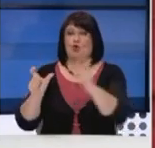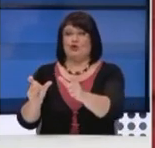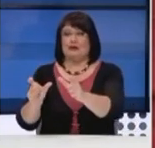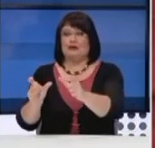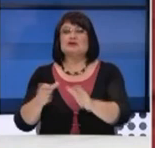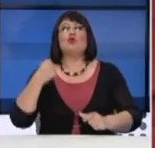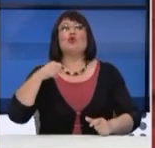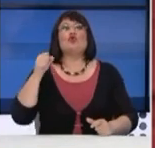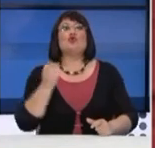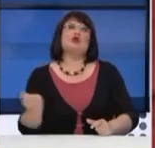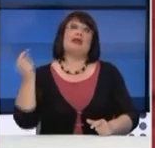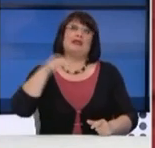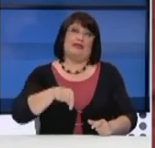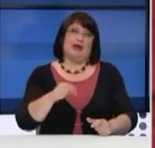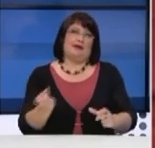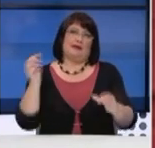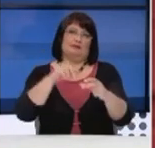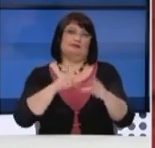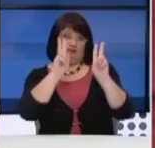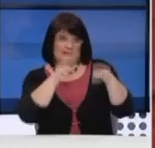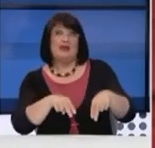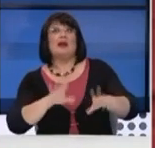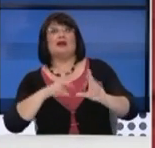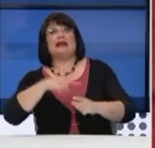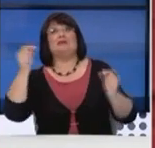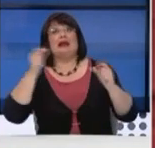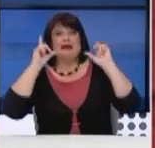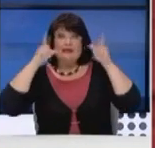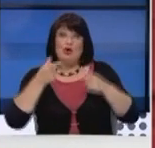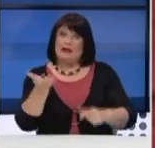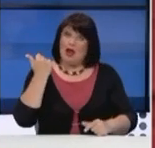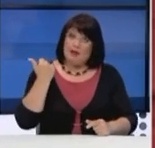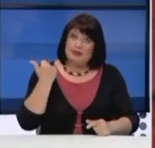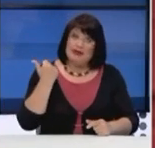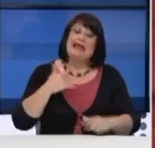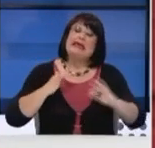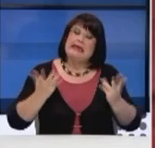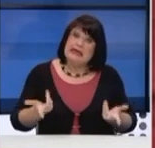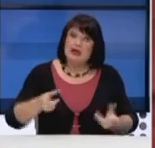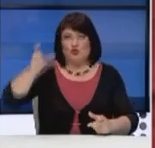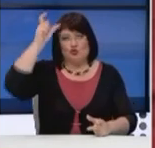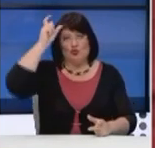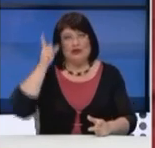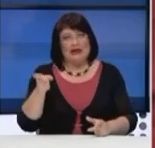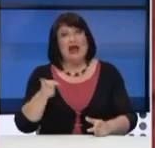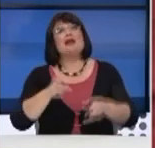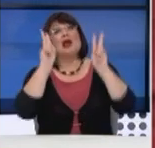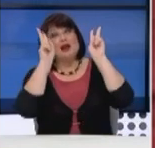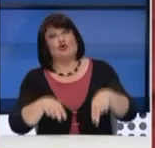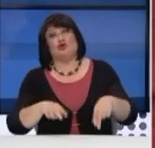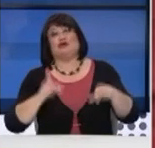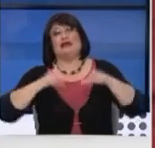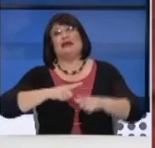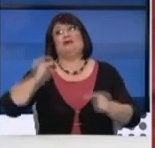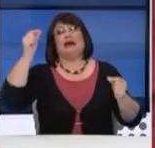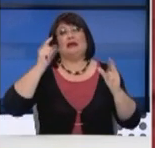αρνούμενη να προσέλθει επειδή δεν αναγνωρίζει την Κυπριακή Δημοκρατία, είτε να αναγνωρίσει την